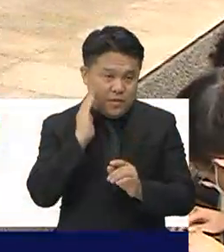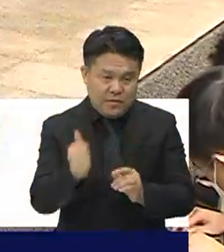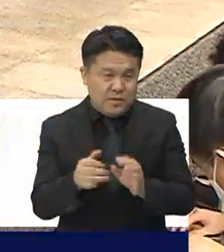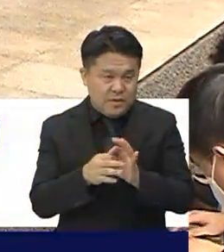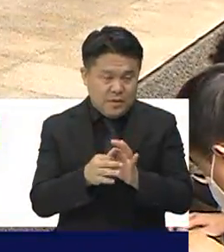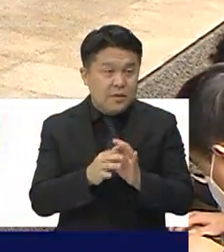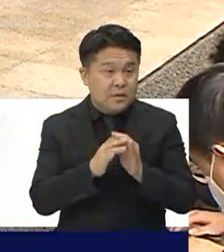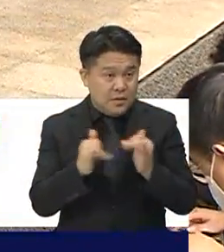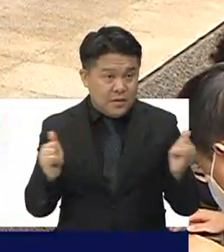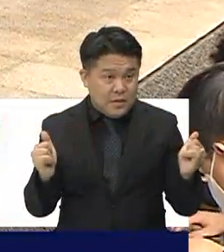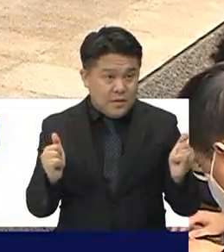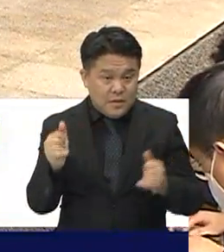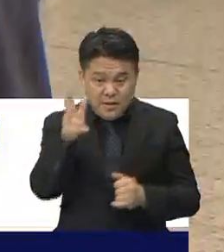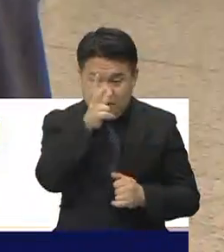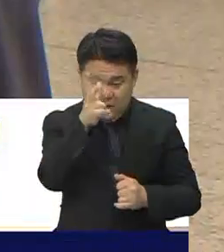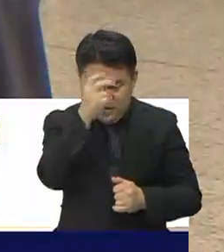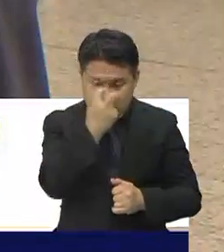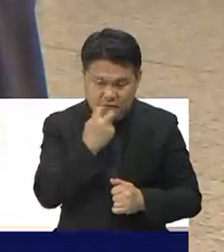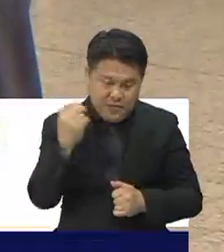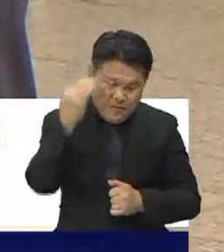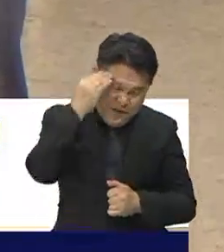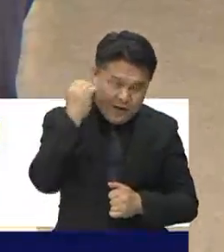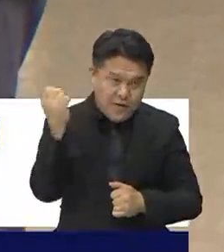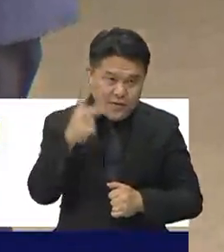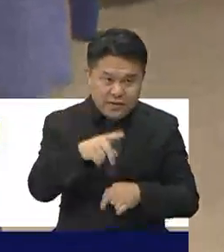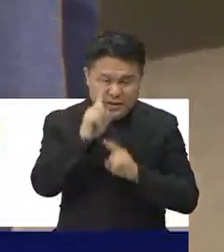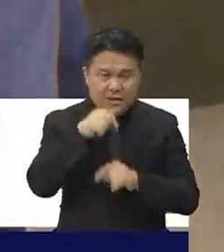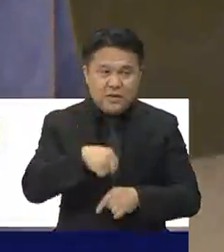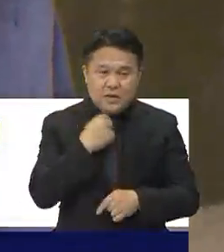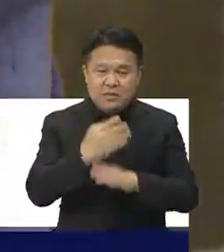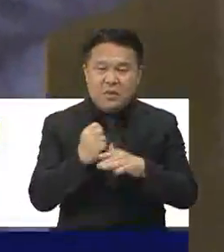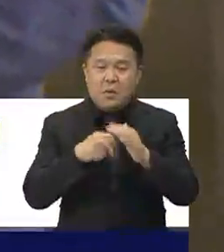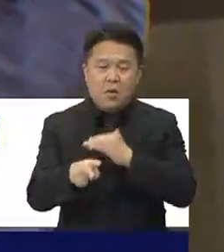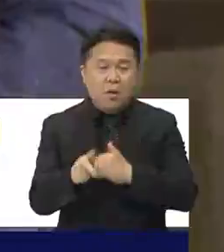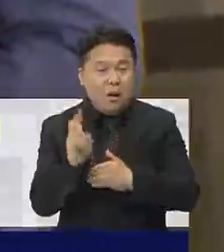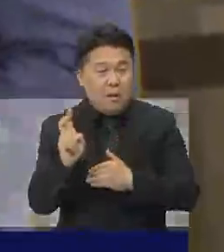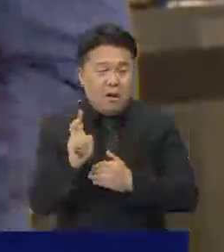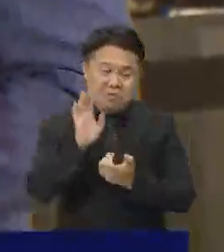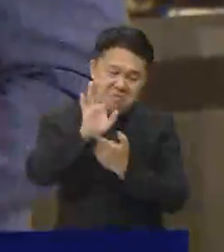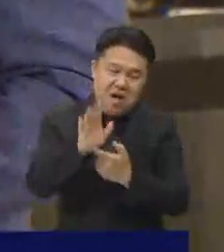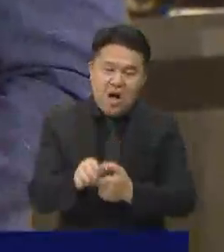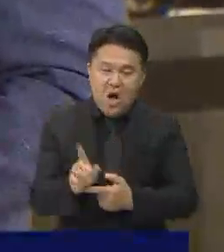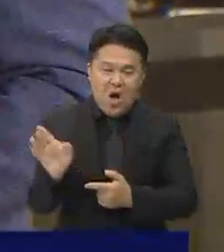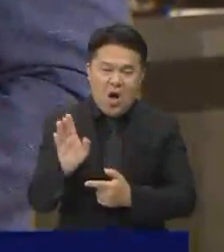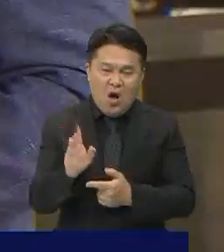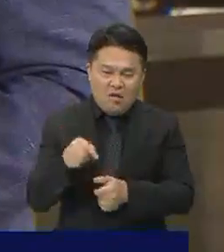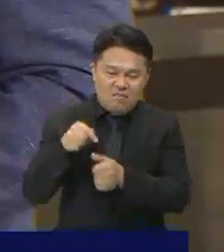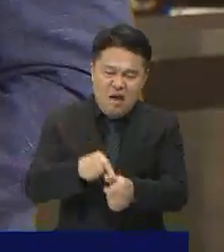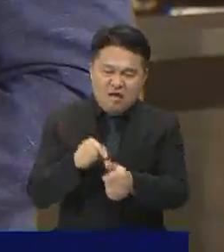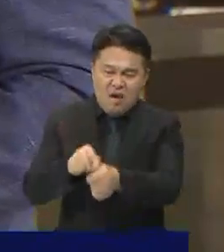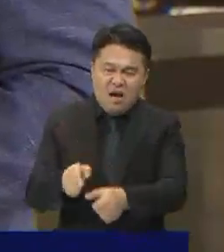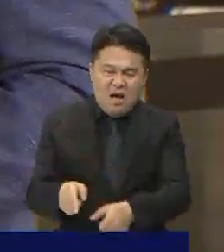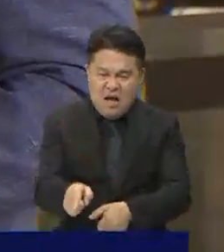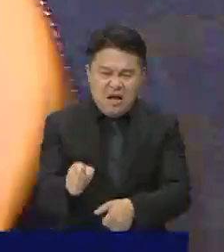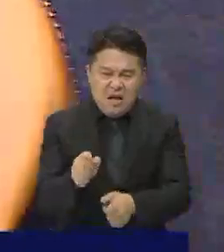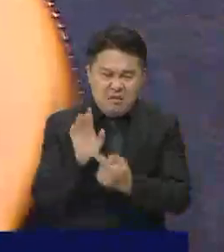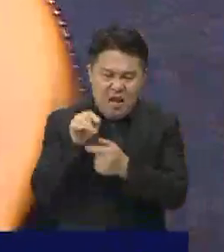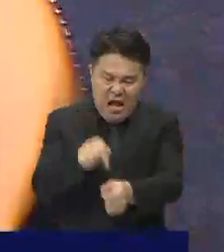관계자들이 해경 수사를 방해했고 이 씨가 스스로 월북한 걸로 보인다고 발표하도록 부당한 지시를 했다는